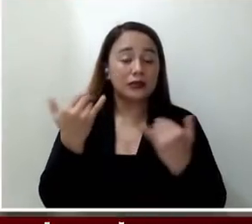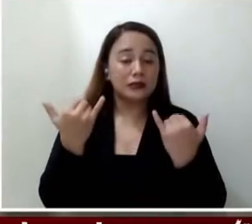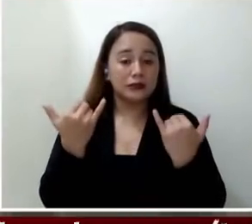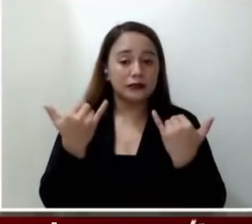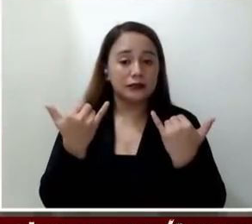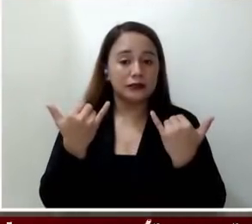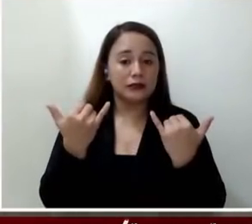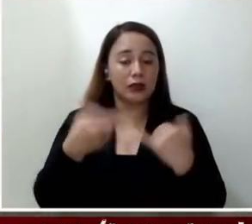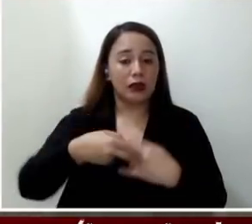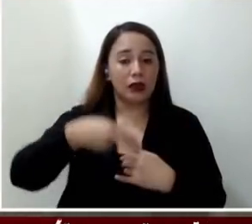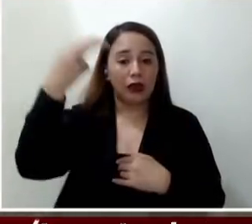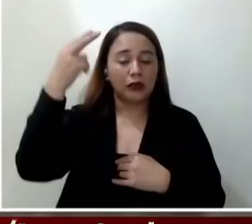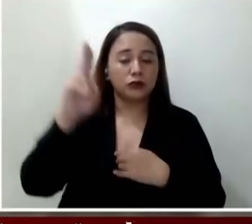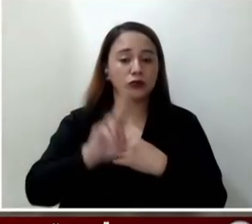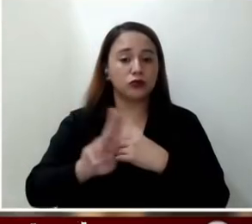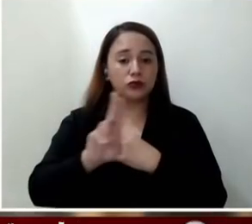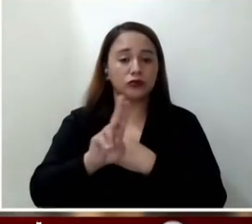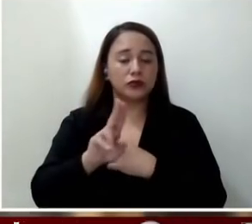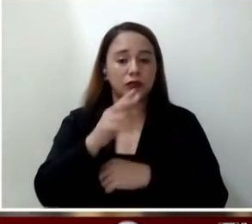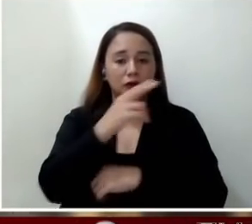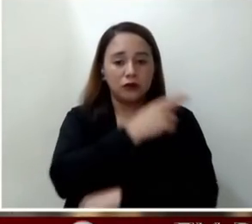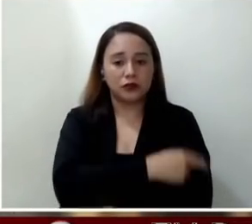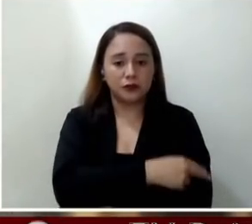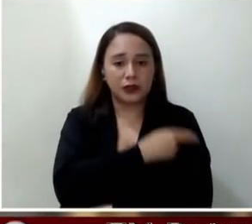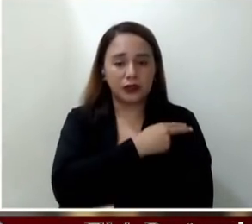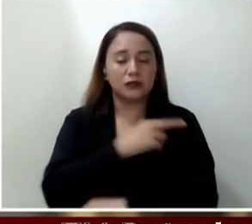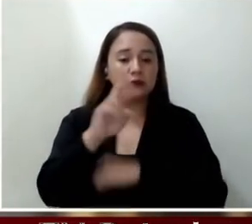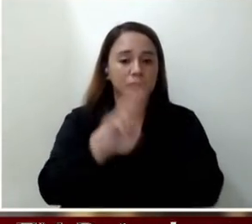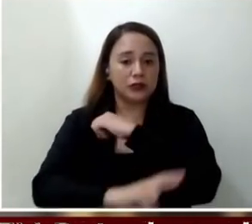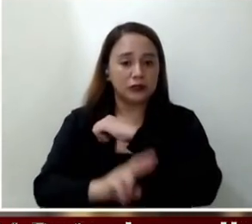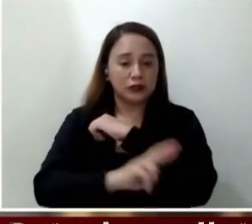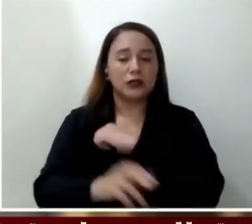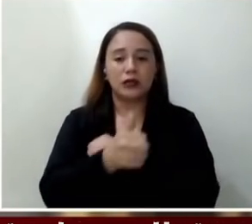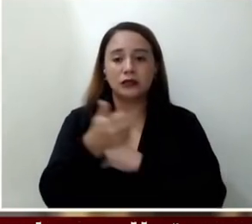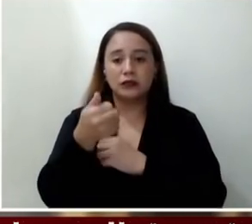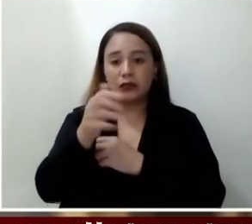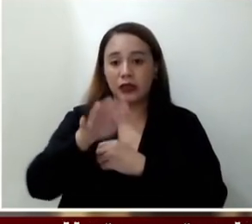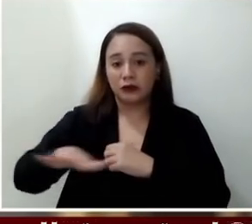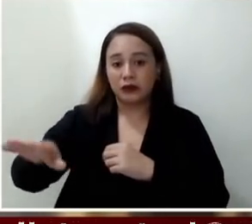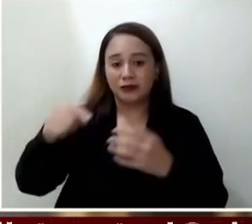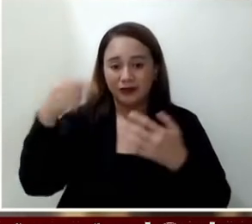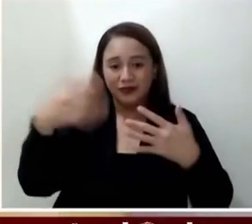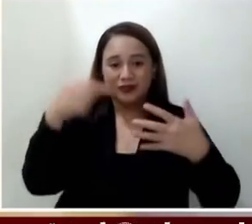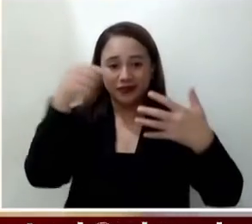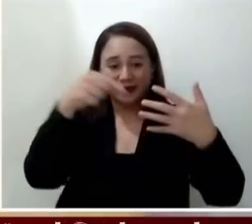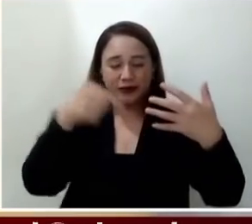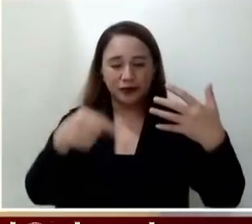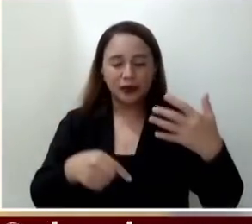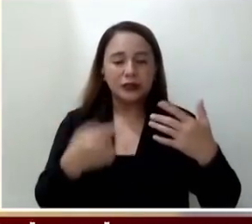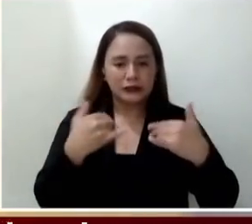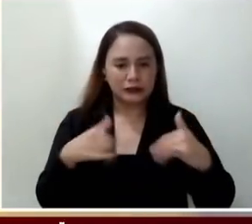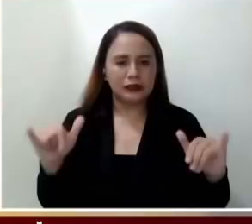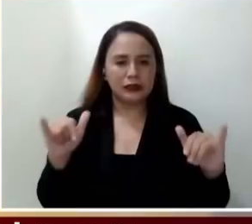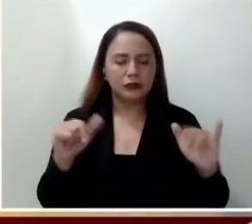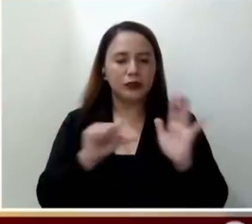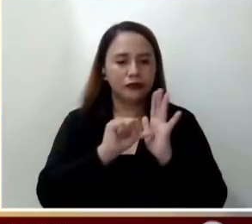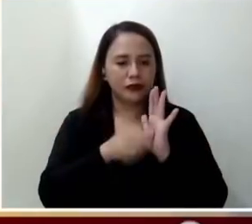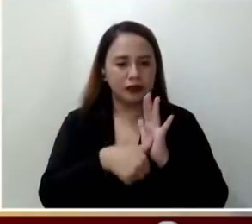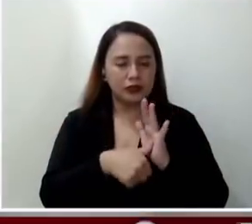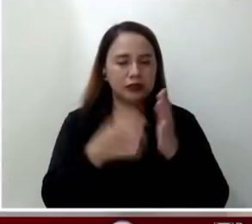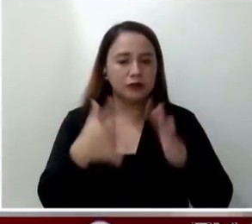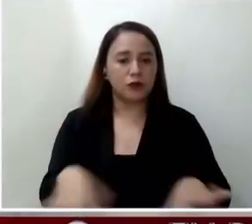ng utilization rate, lalo na sa mga rehiyon at areas na nabanggit, Muli namin binibigyan din ang